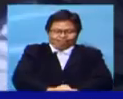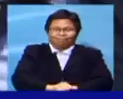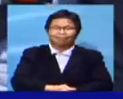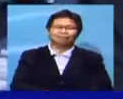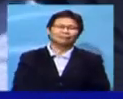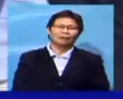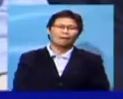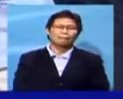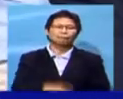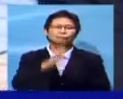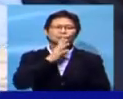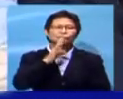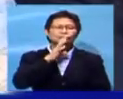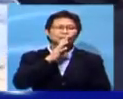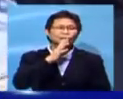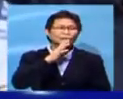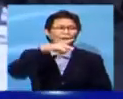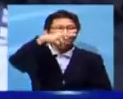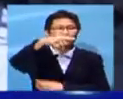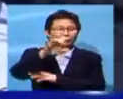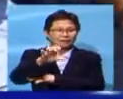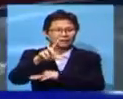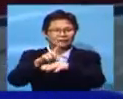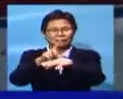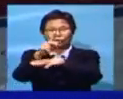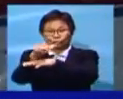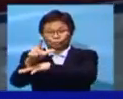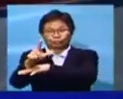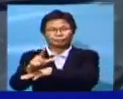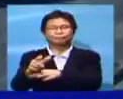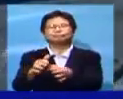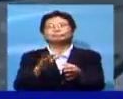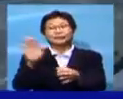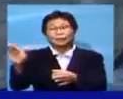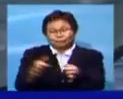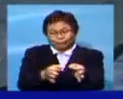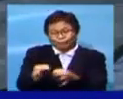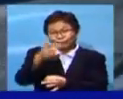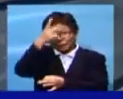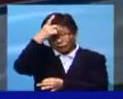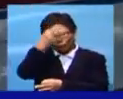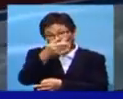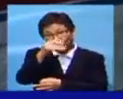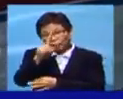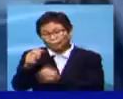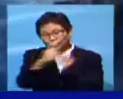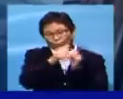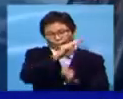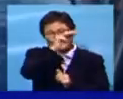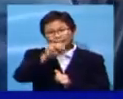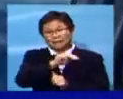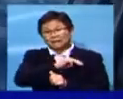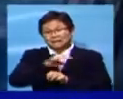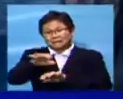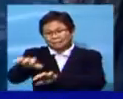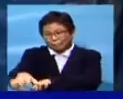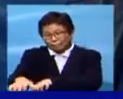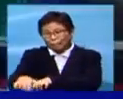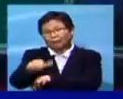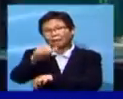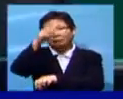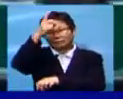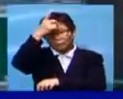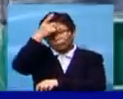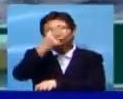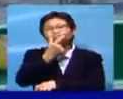bawa bercakap dalam sidang media di ibu negara beliau mengulas kadiran Datuk Seri Abdul Hadi Awang Bersama Menteri pertanian dan industri asas